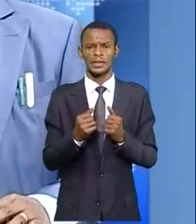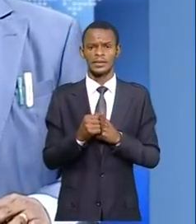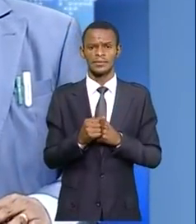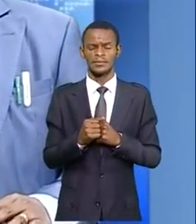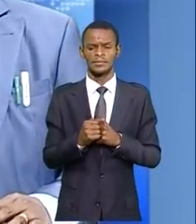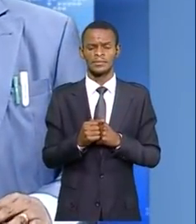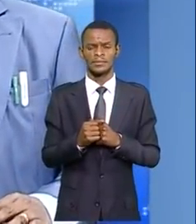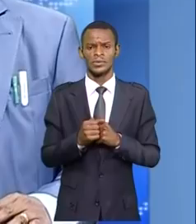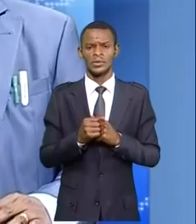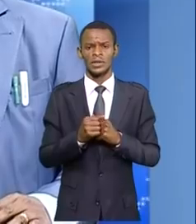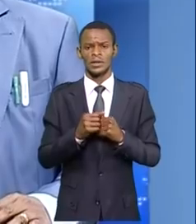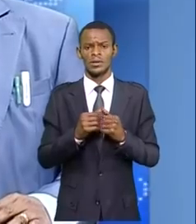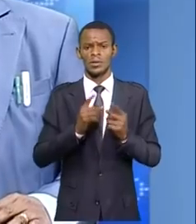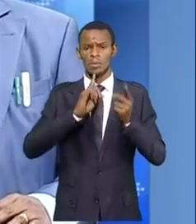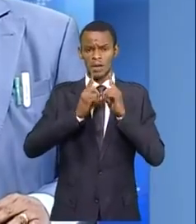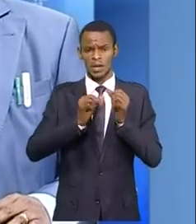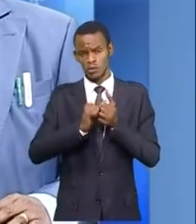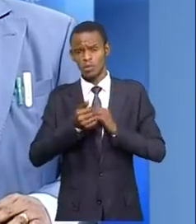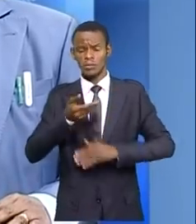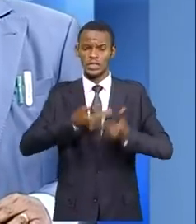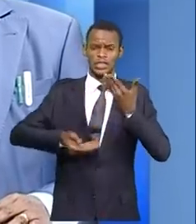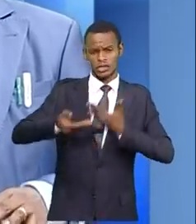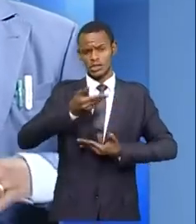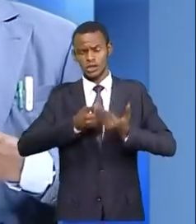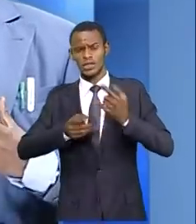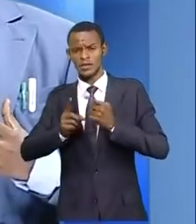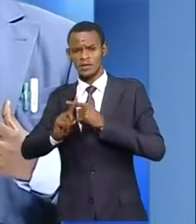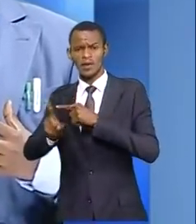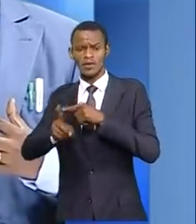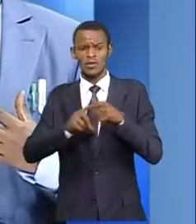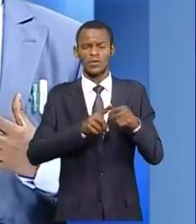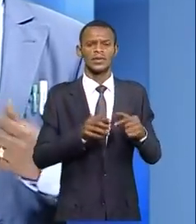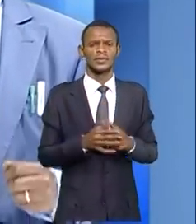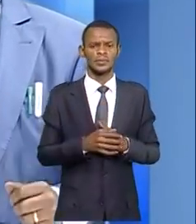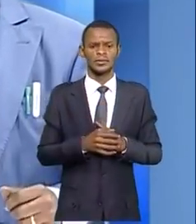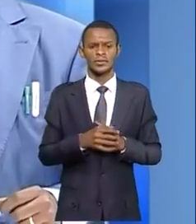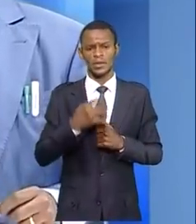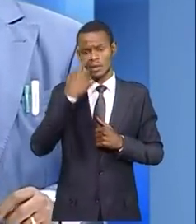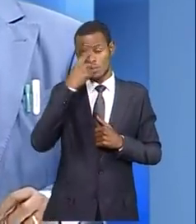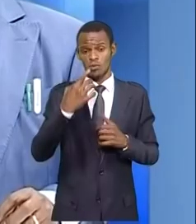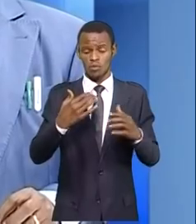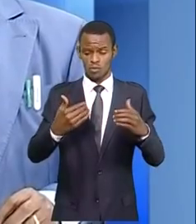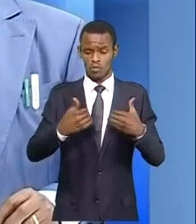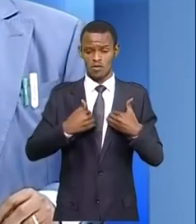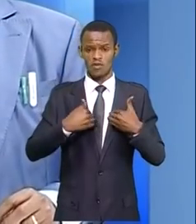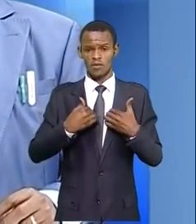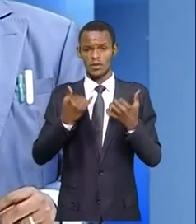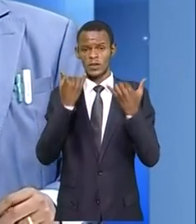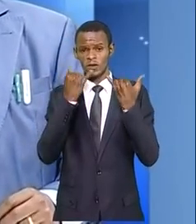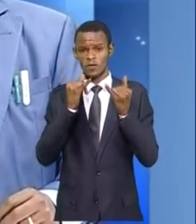le les échanges pour avoir des informations supplémentaires par rapport à nos